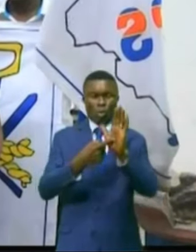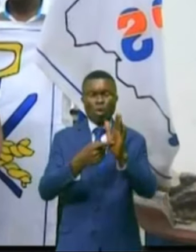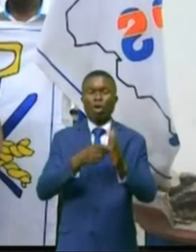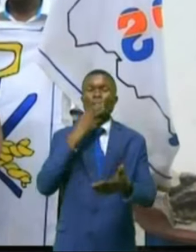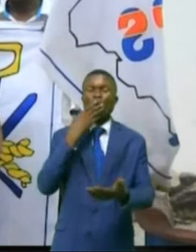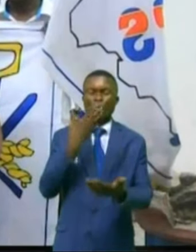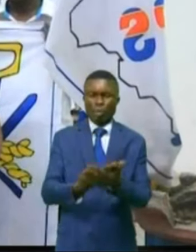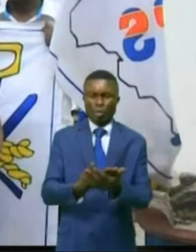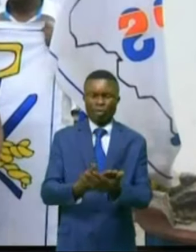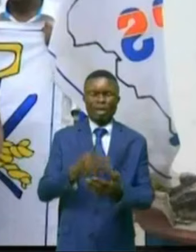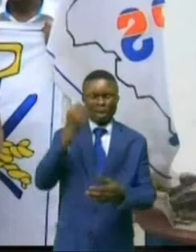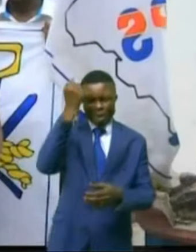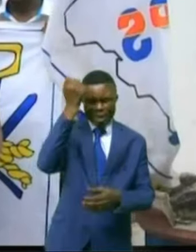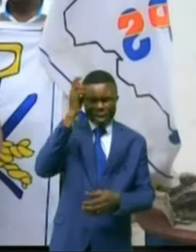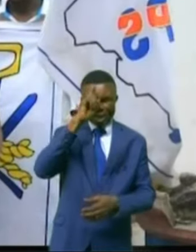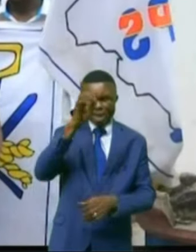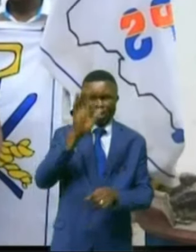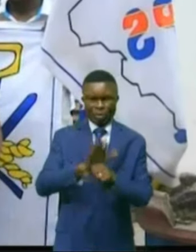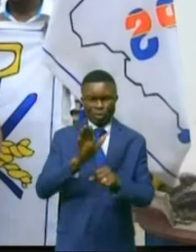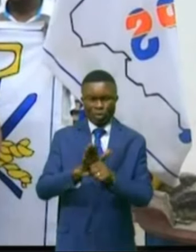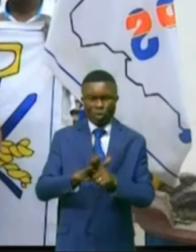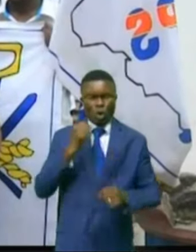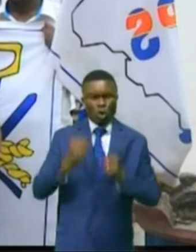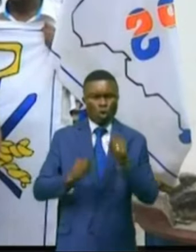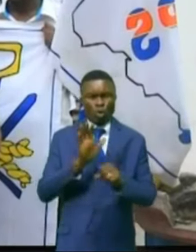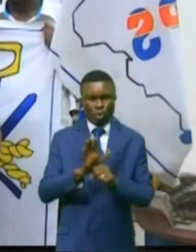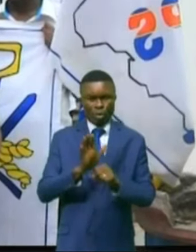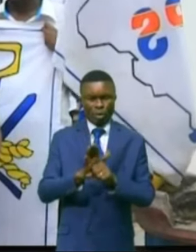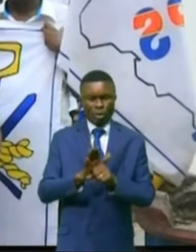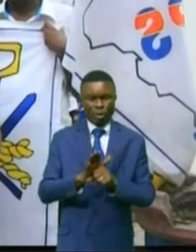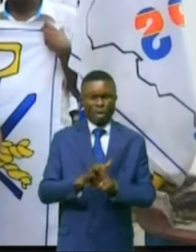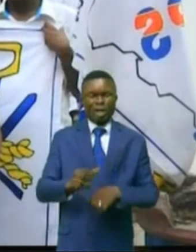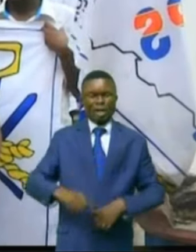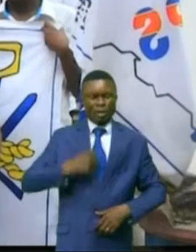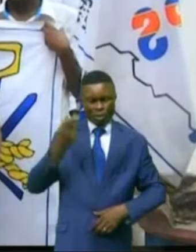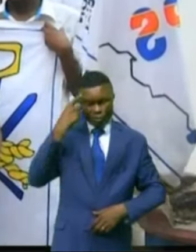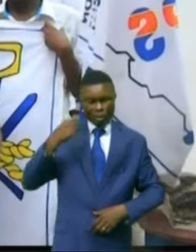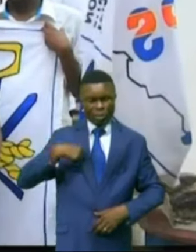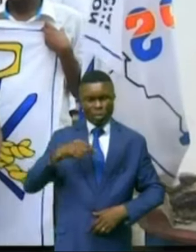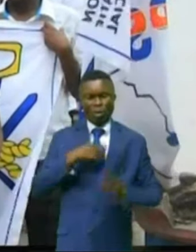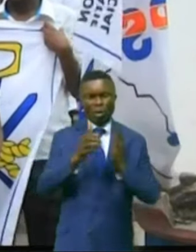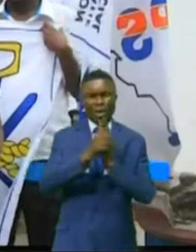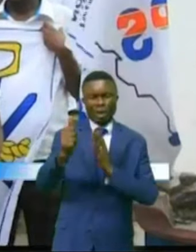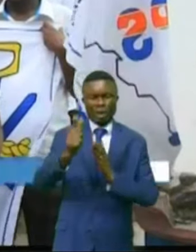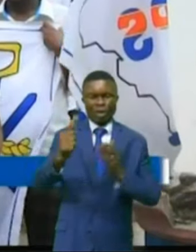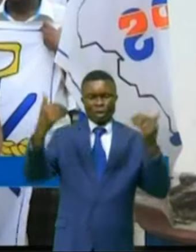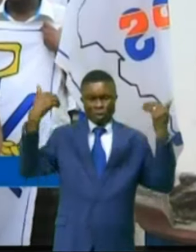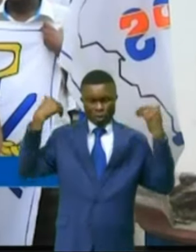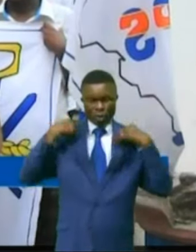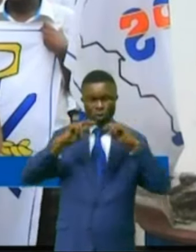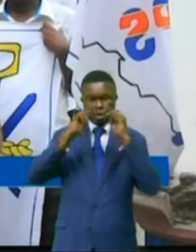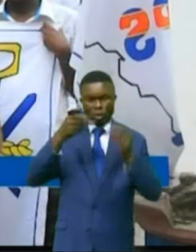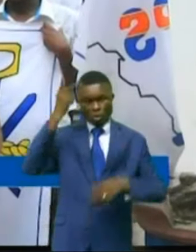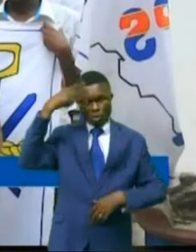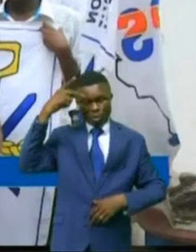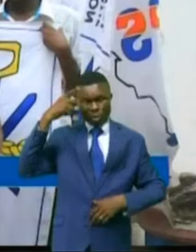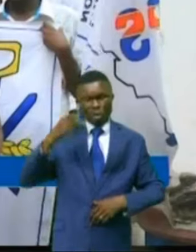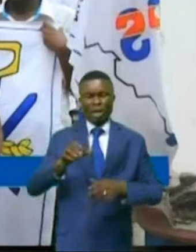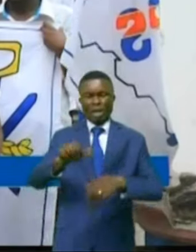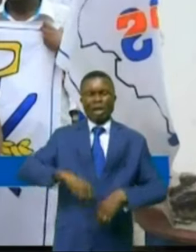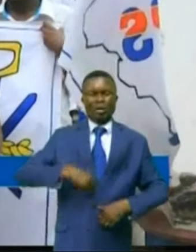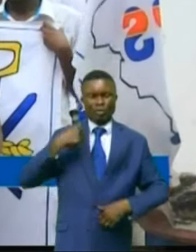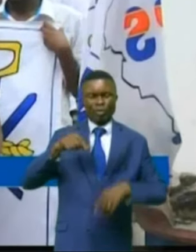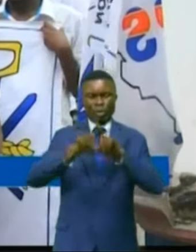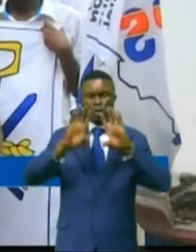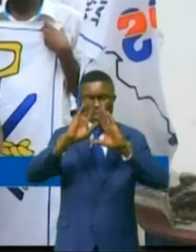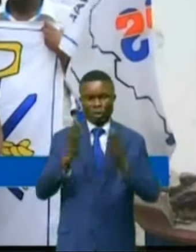son savoir-faire avec beaucoup de prouesse et fait notre fierté en sa qualité de cadre du parti ainsi que la fierté de